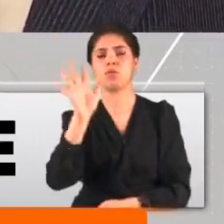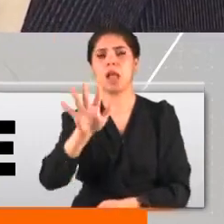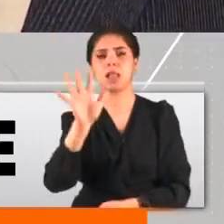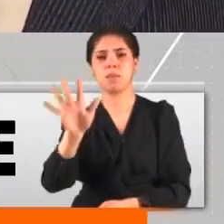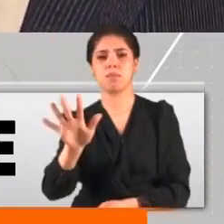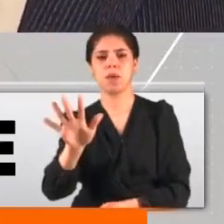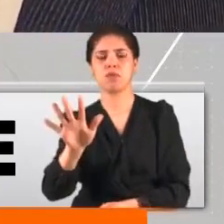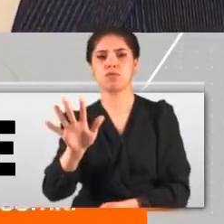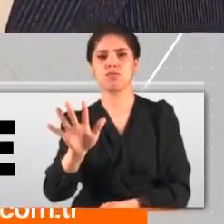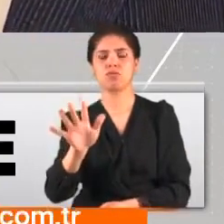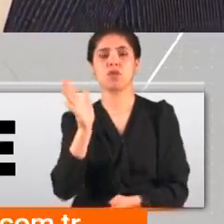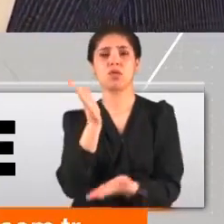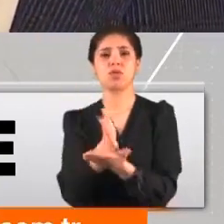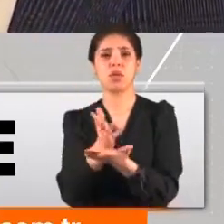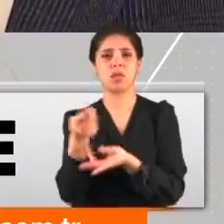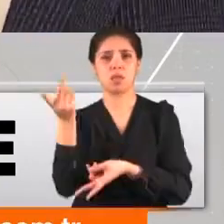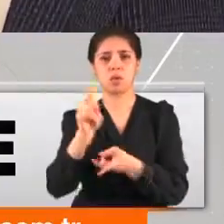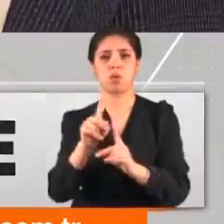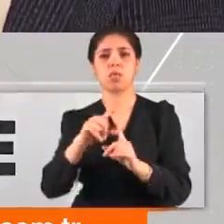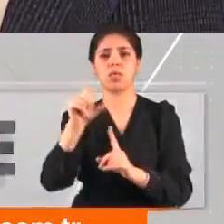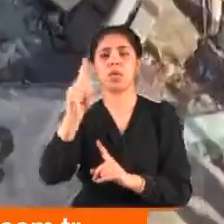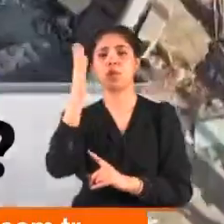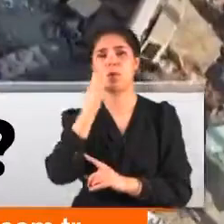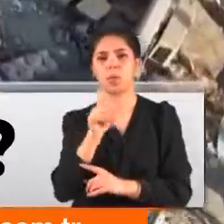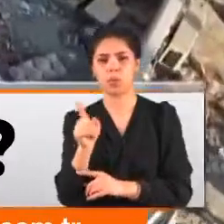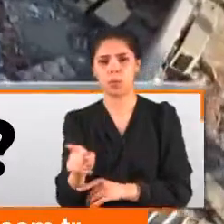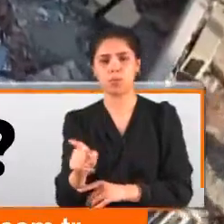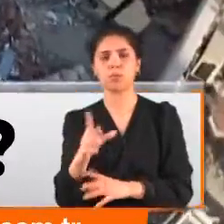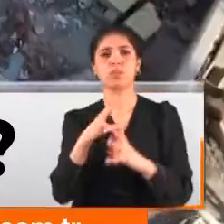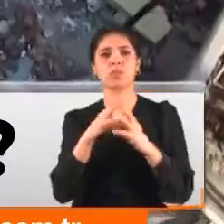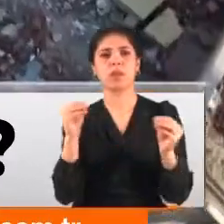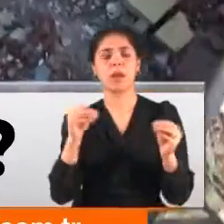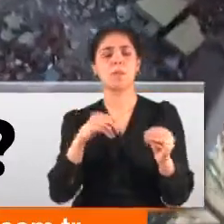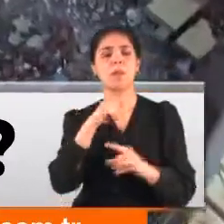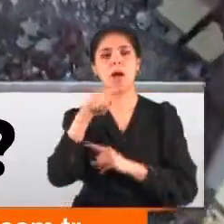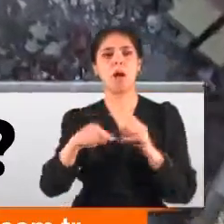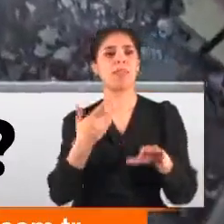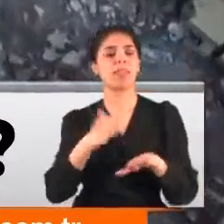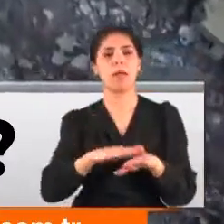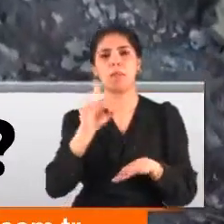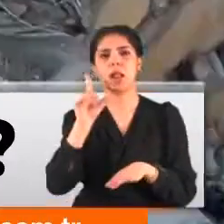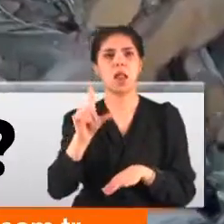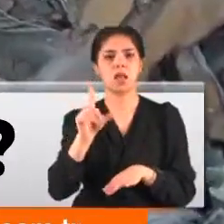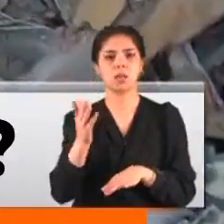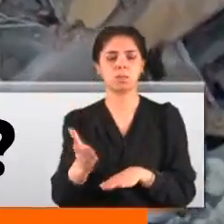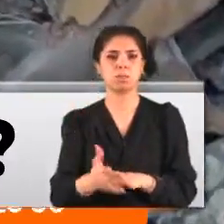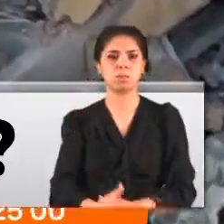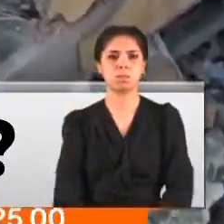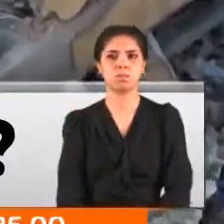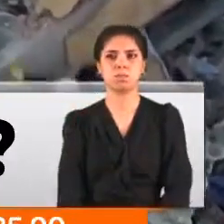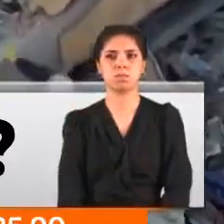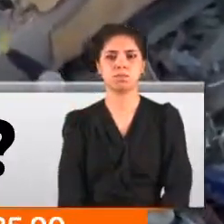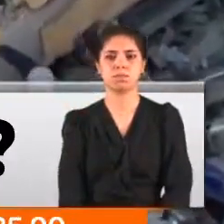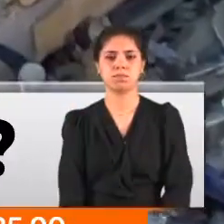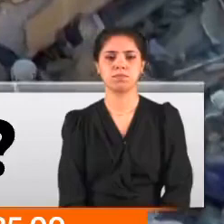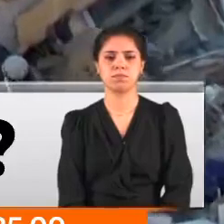2.555 cenazemiz hüviyeti meçhul. Peki kayıplarını arayanların ne yapması gerekiyor?